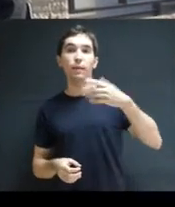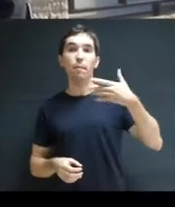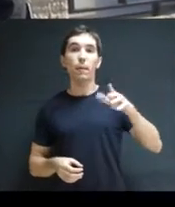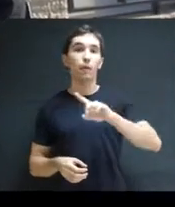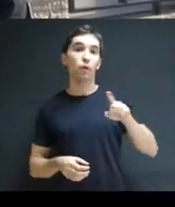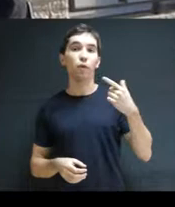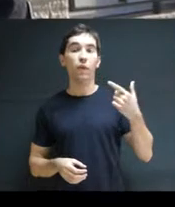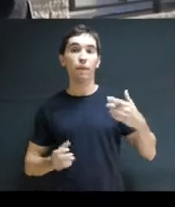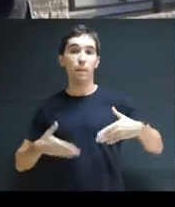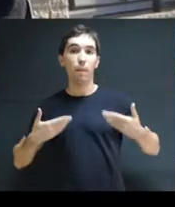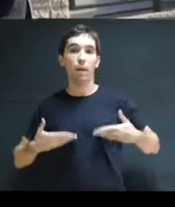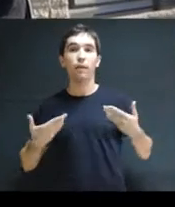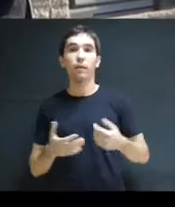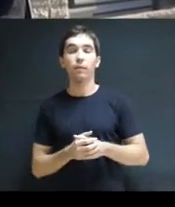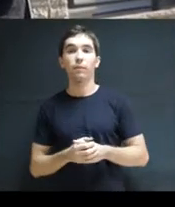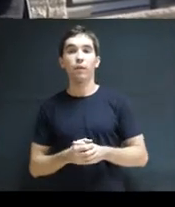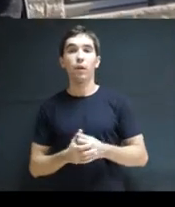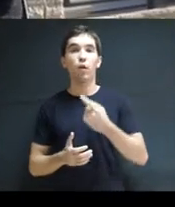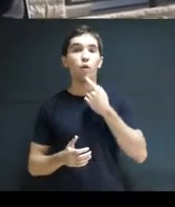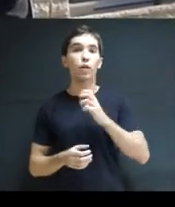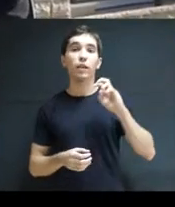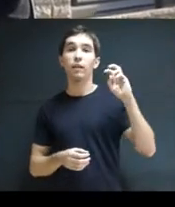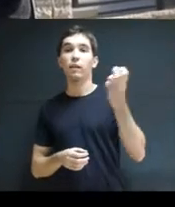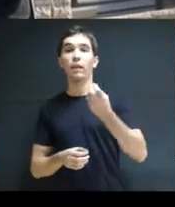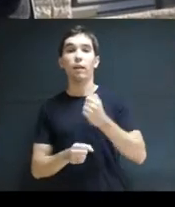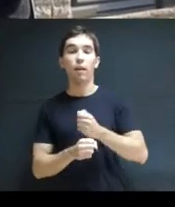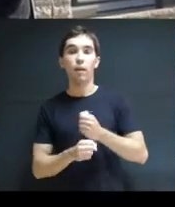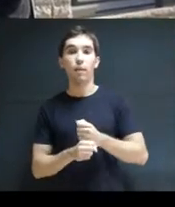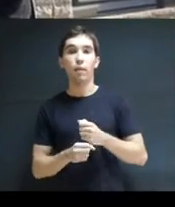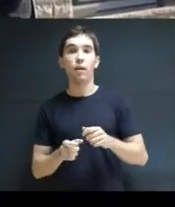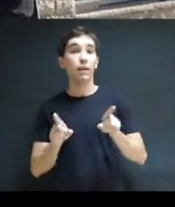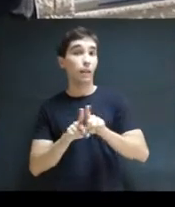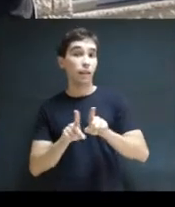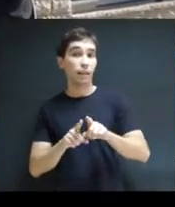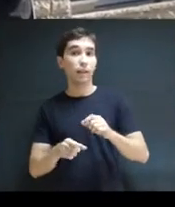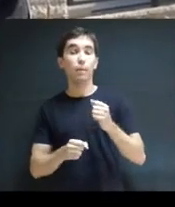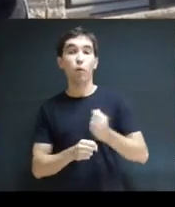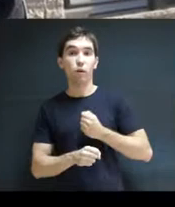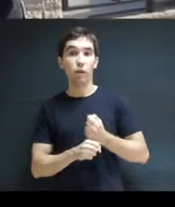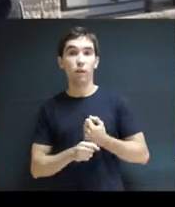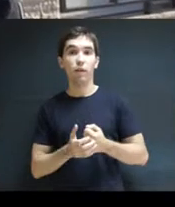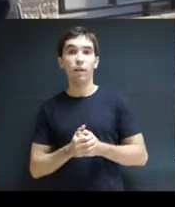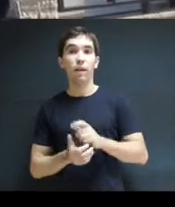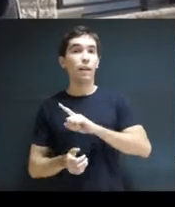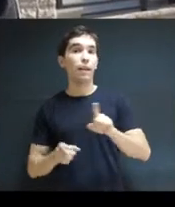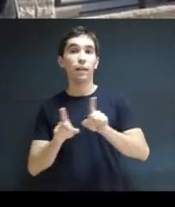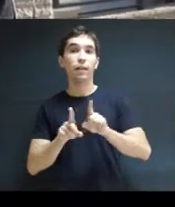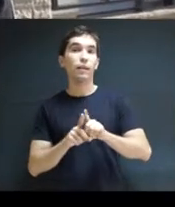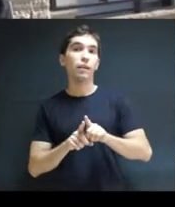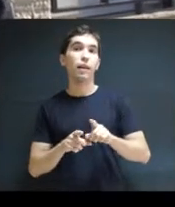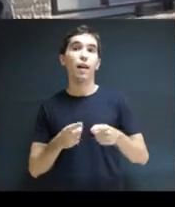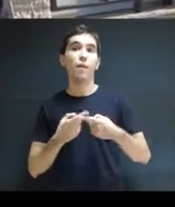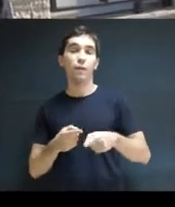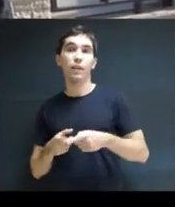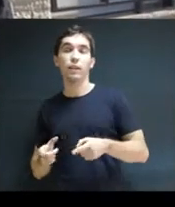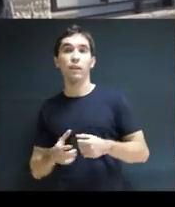15 do 20 mladih koji se svi bavimo s istim poslom, ali ne u svim aspektima istim.